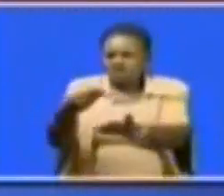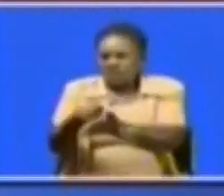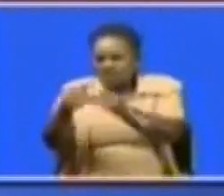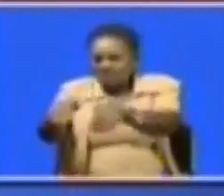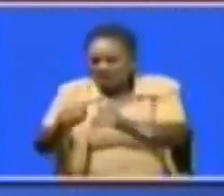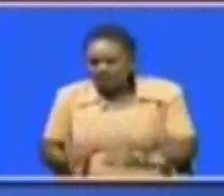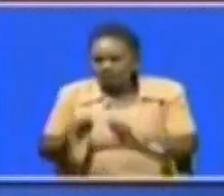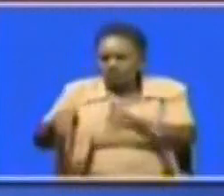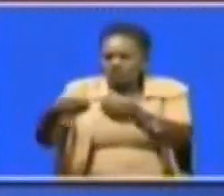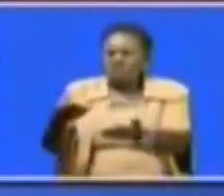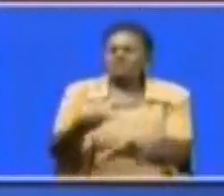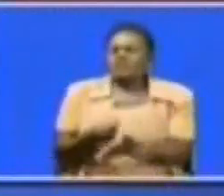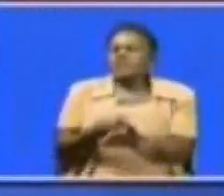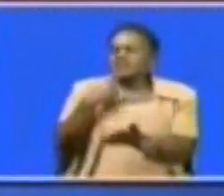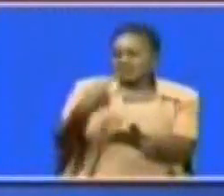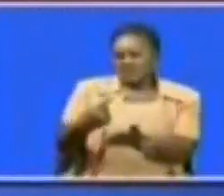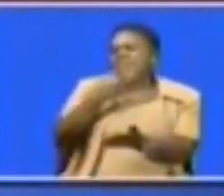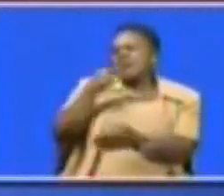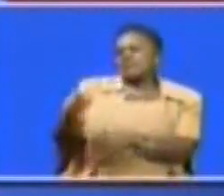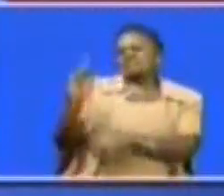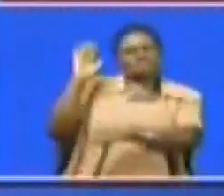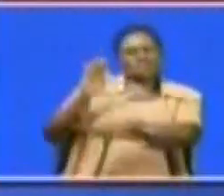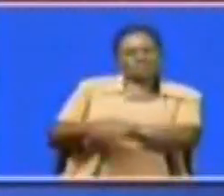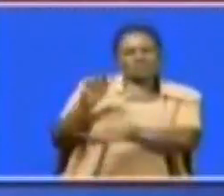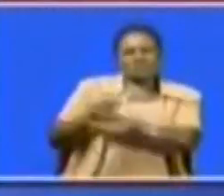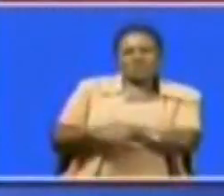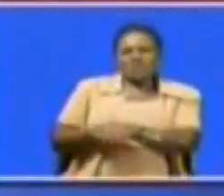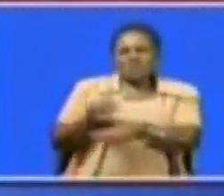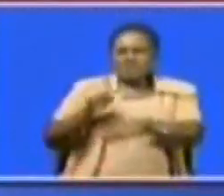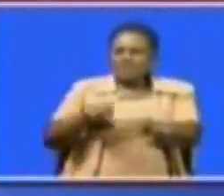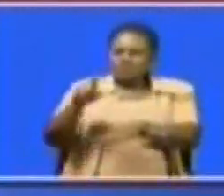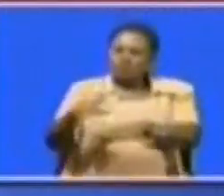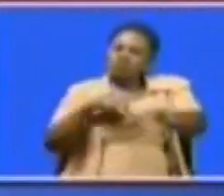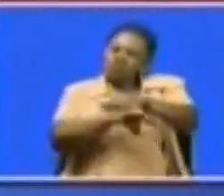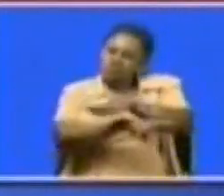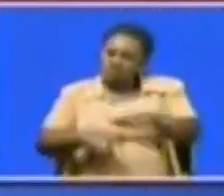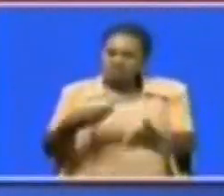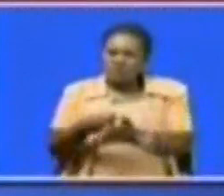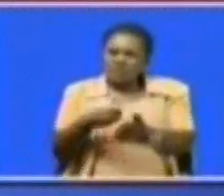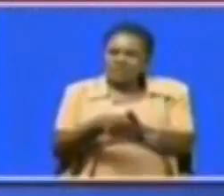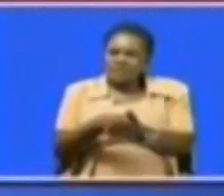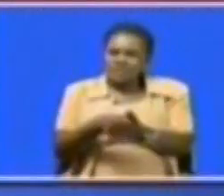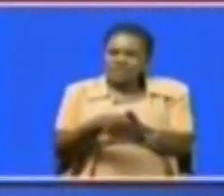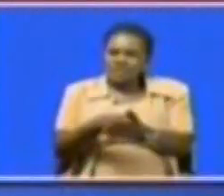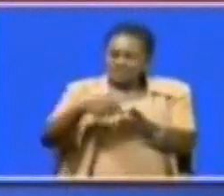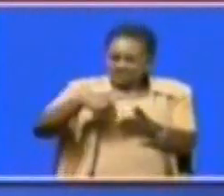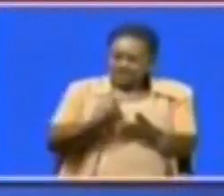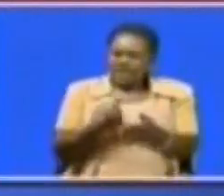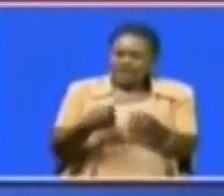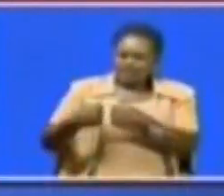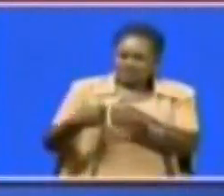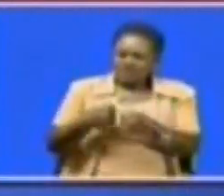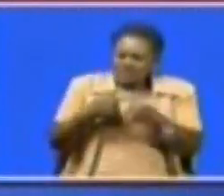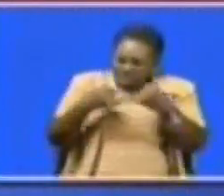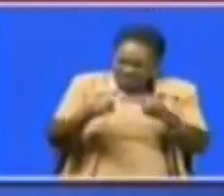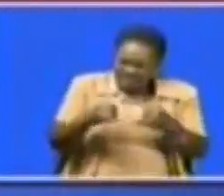matanga, and we say this is a good man. Kama umeiba mali ya mwananchi itarudi na tutangangana